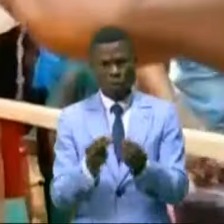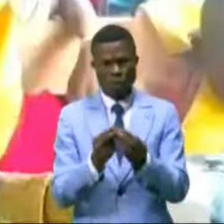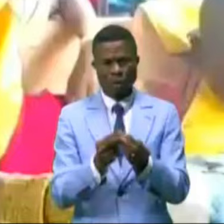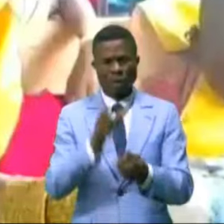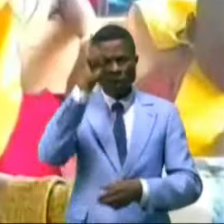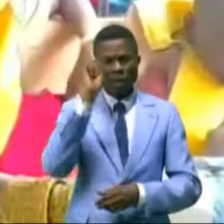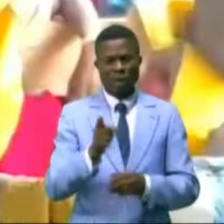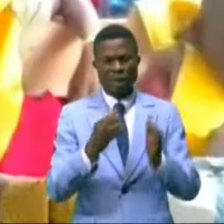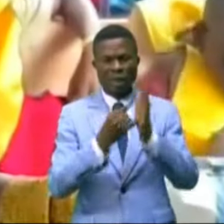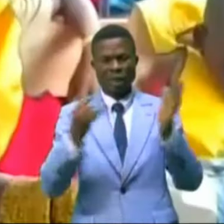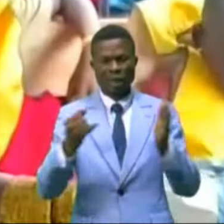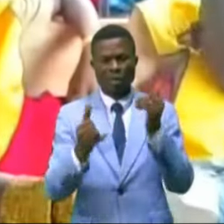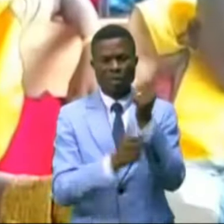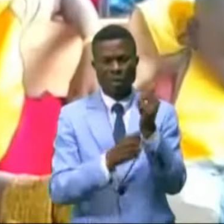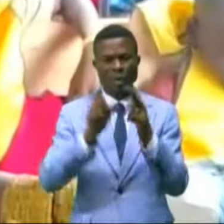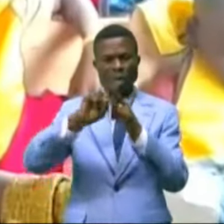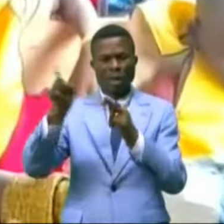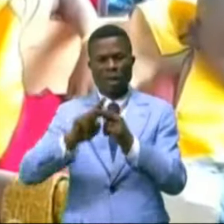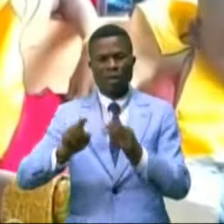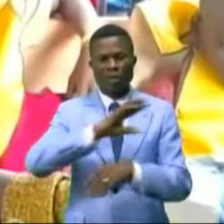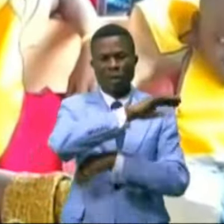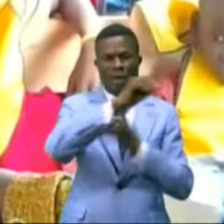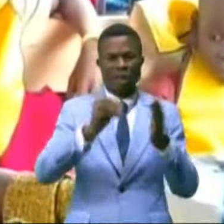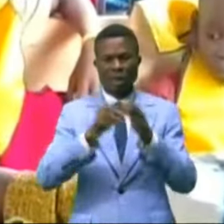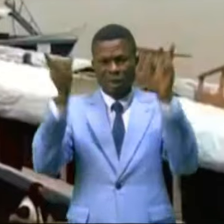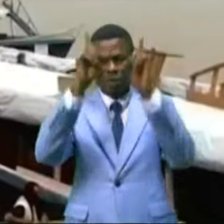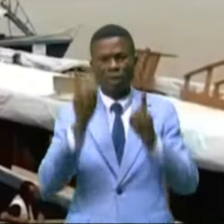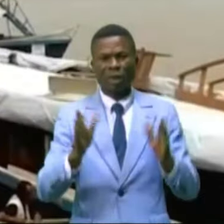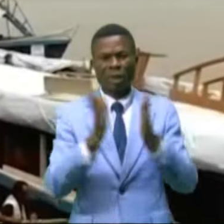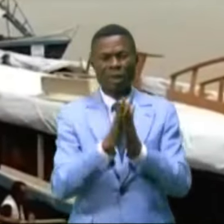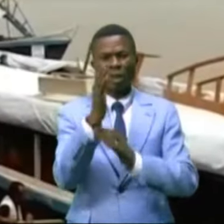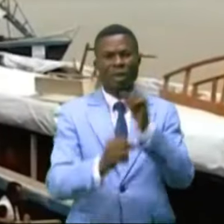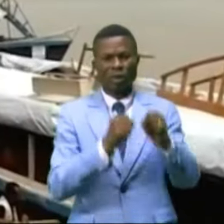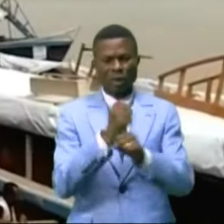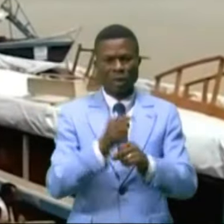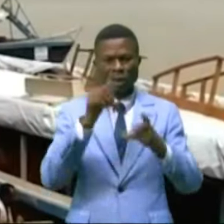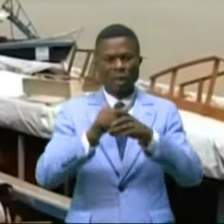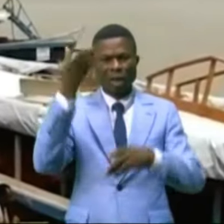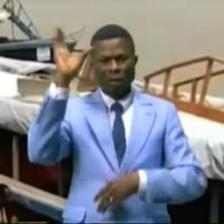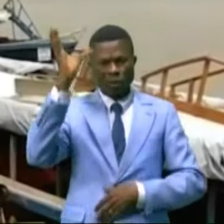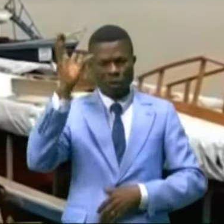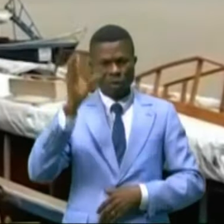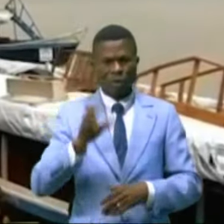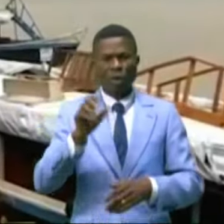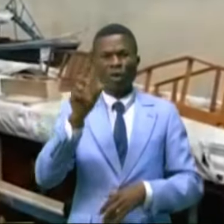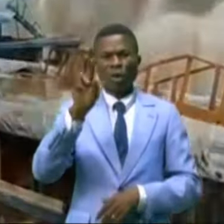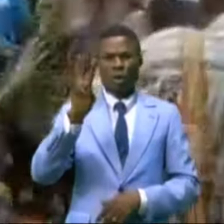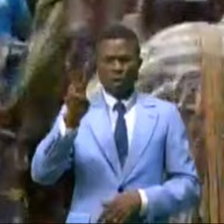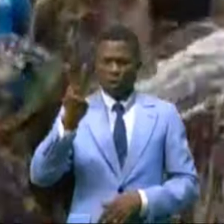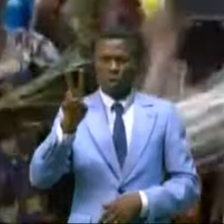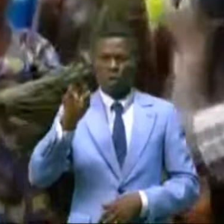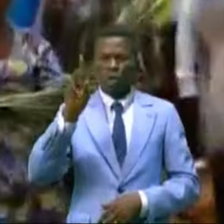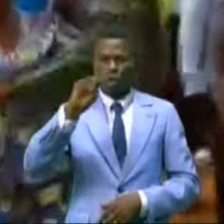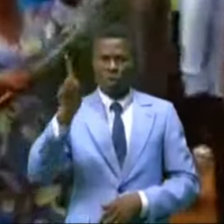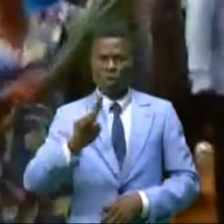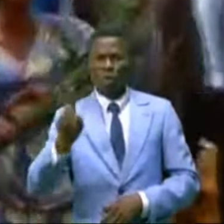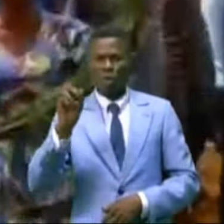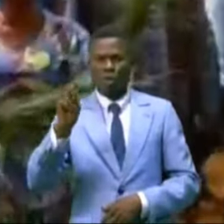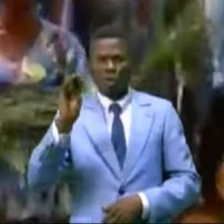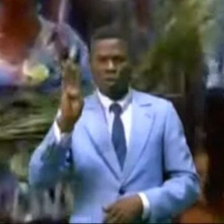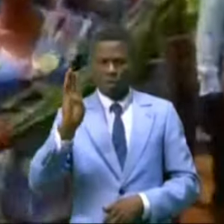170 réfugiés centrafricains Orcan qui ont fait 10 ans dans la localité de worobé au camp des